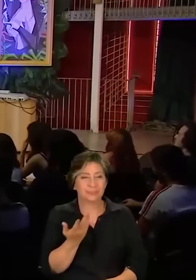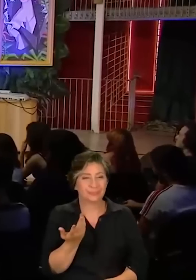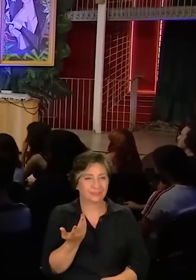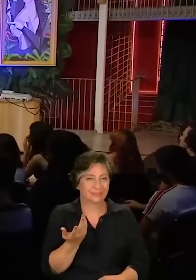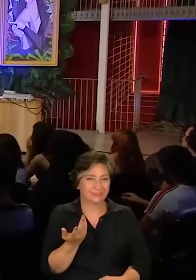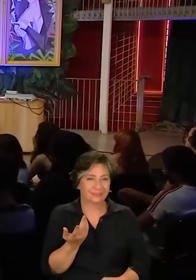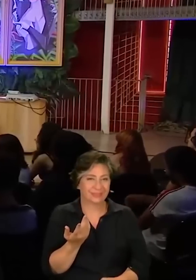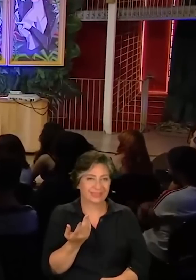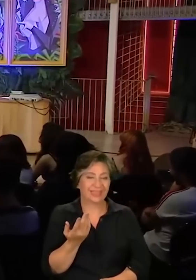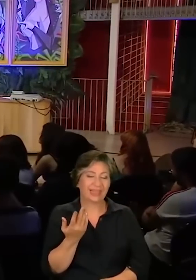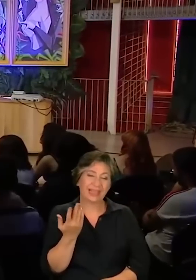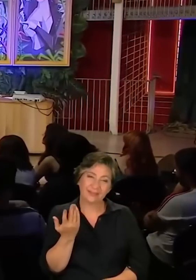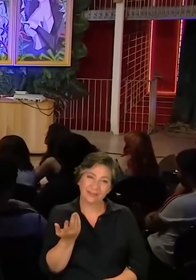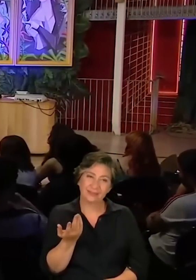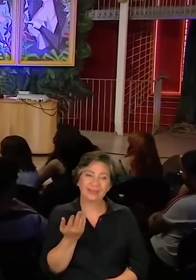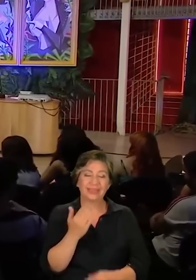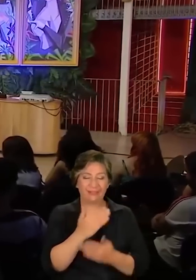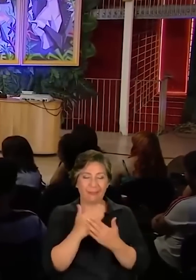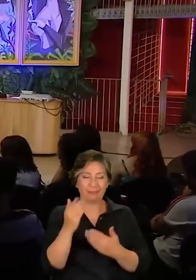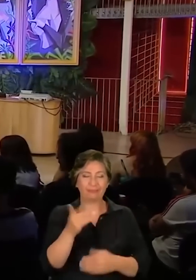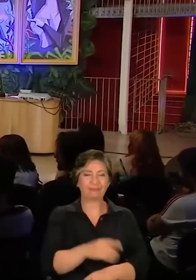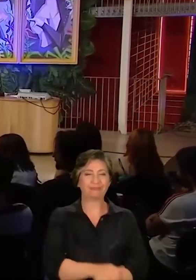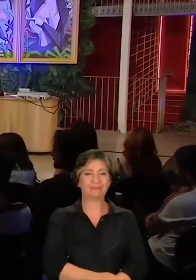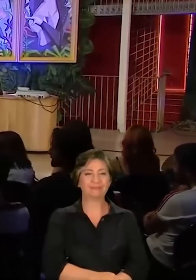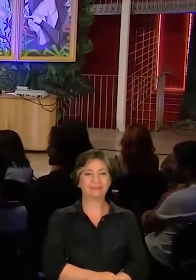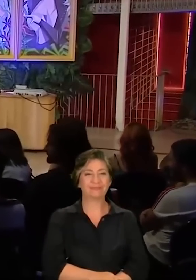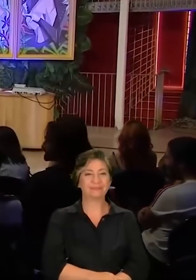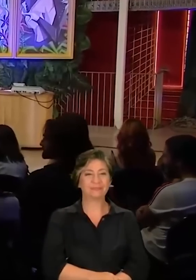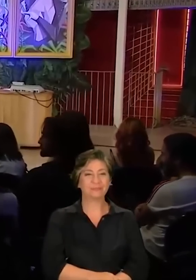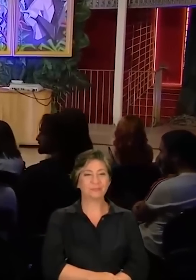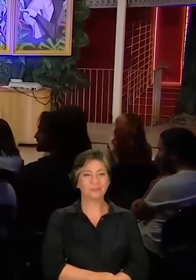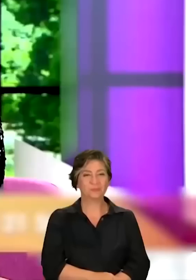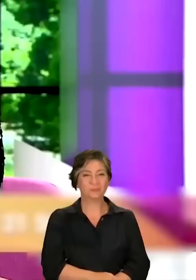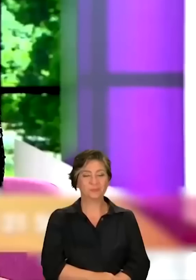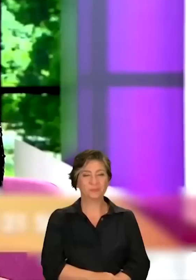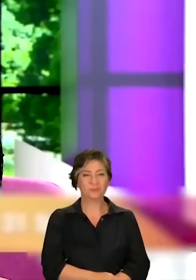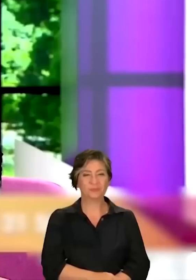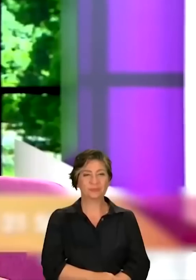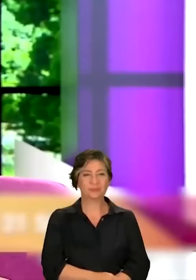Yani. Evet. Devam.